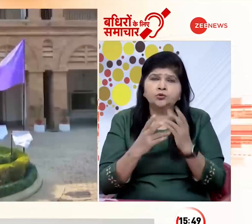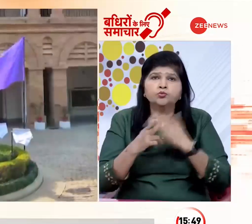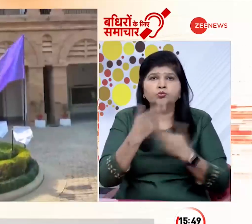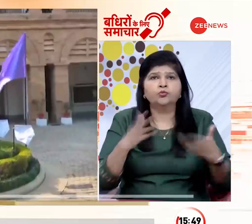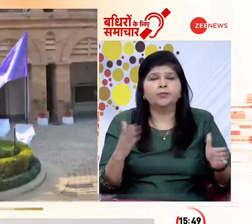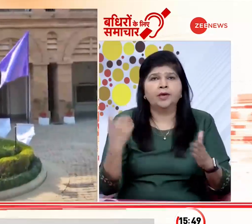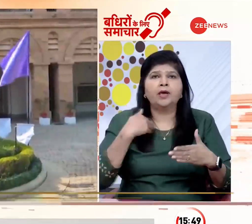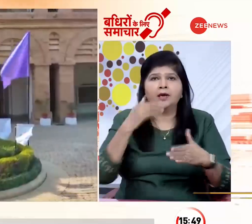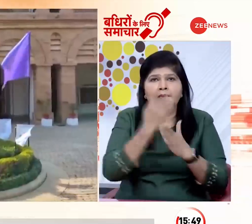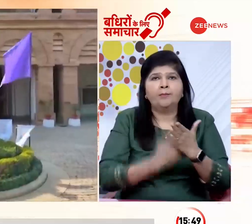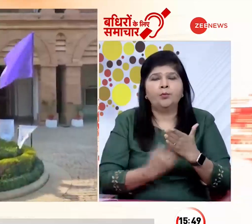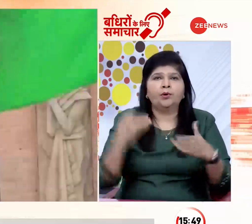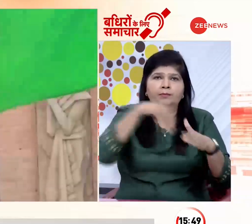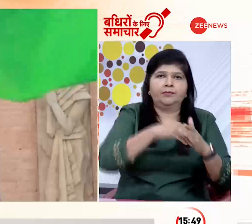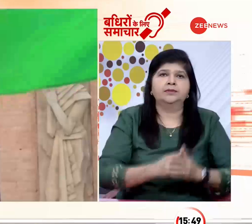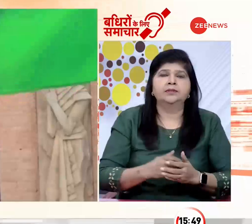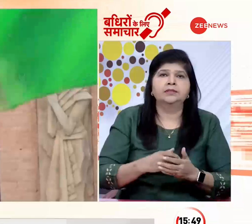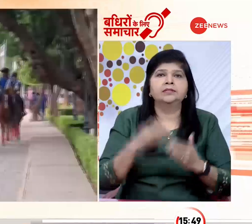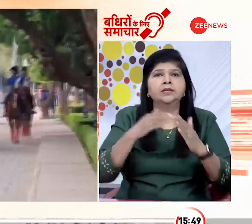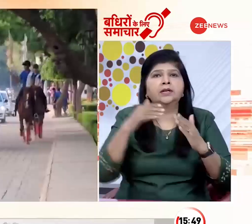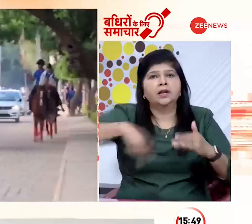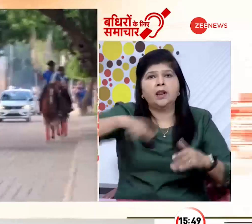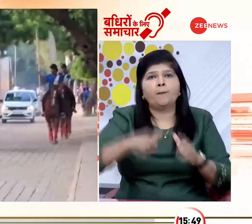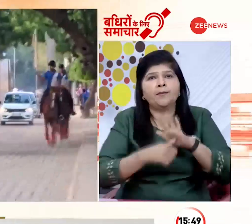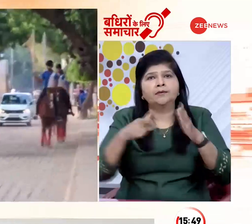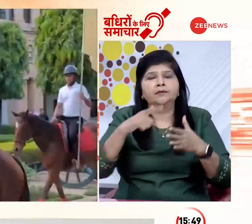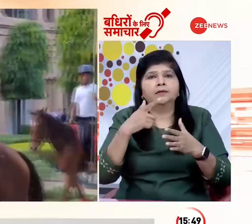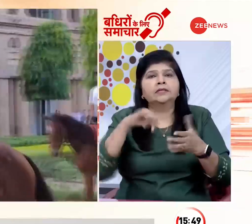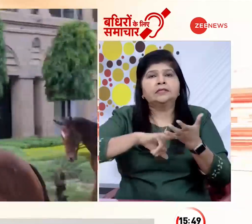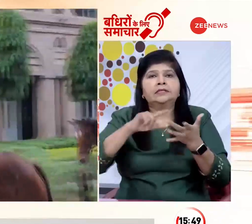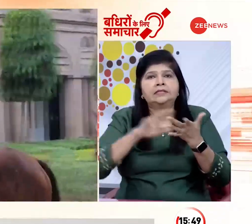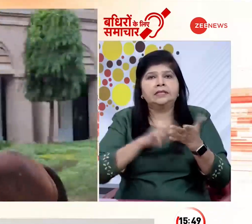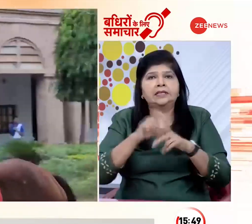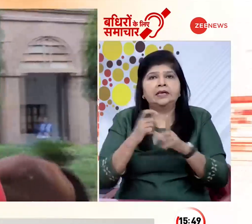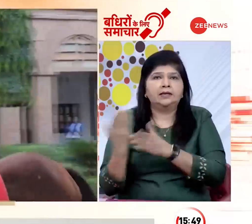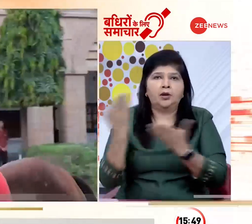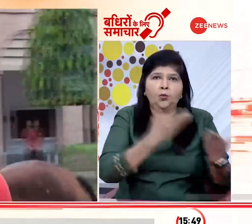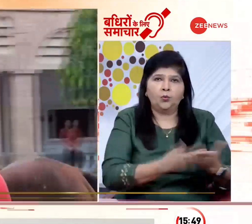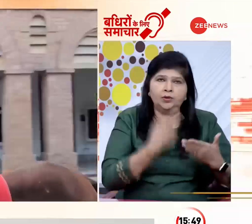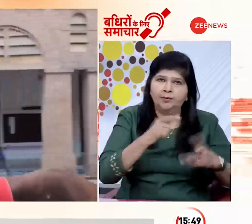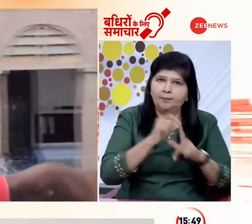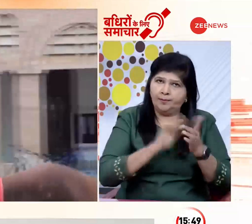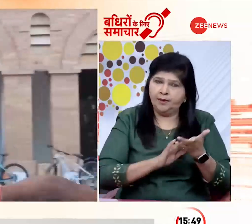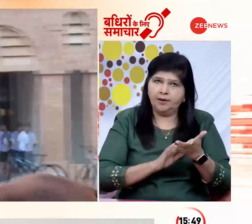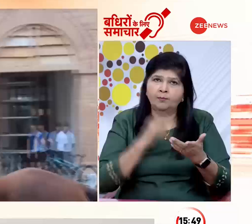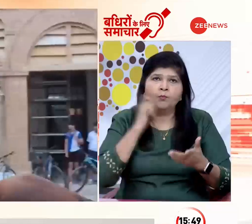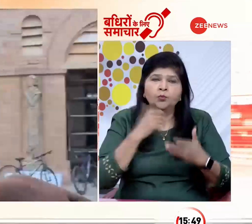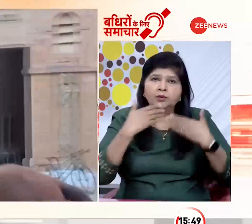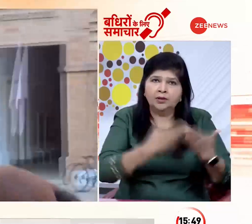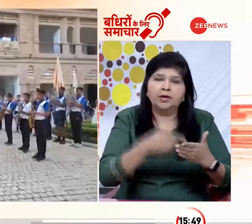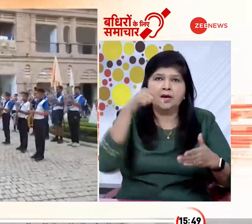में हिस्सा लेंगे। केंद्रीय मंत्री ज्योतिरादित्य सिंधिया के न्योते पर प्रधानमंत्री मोदी आज